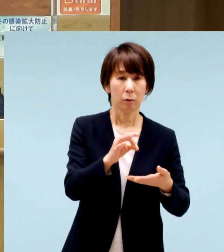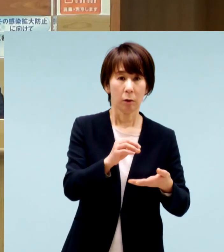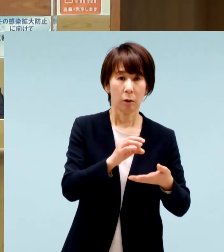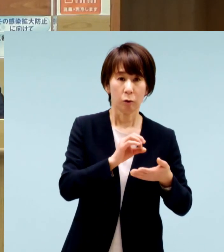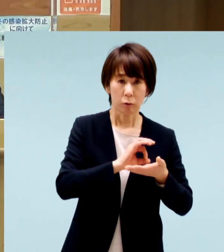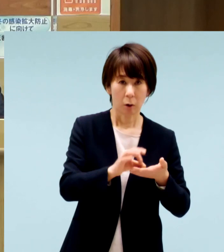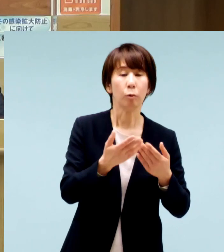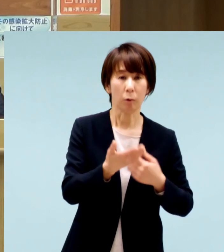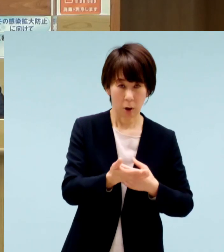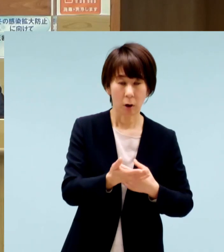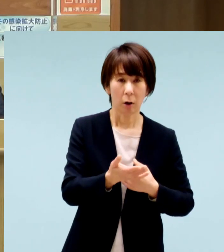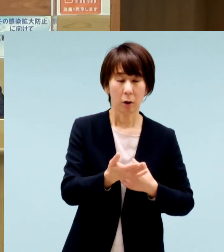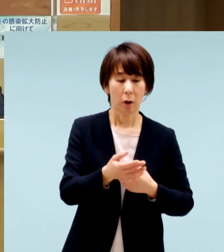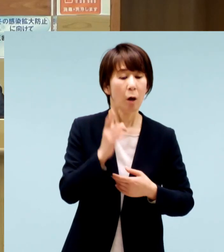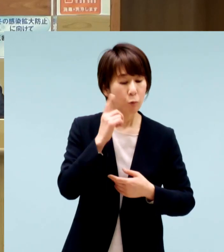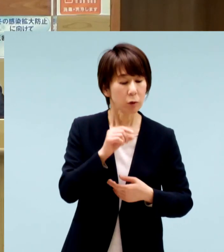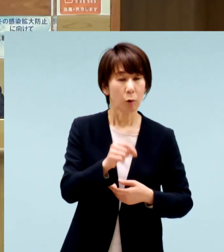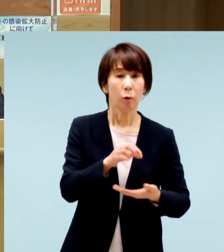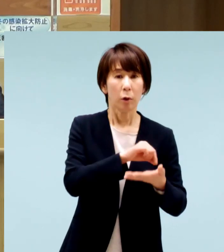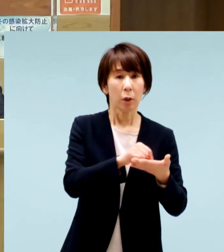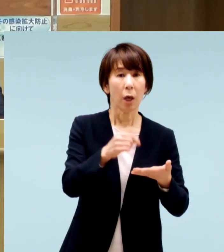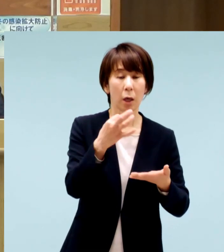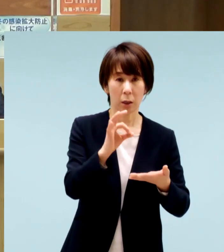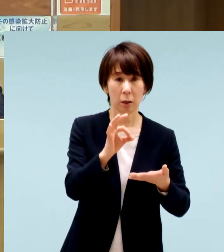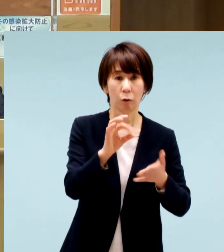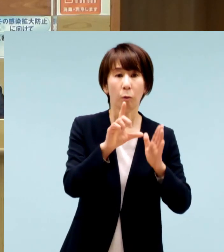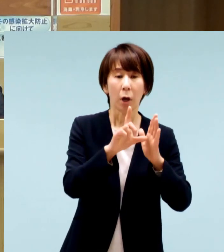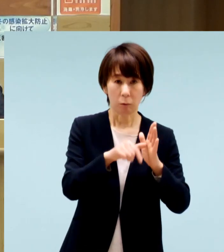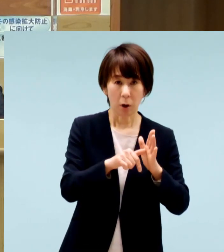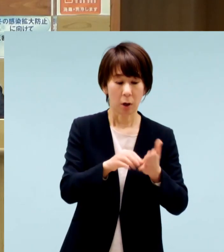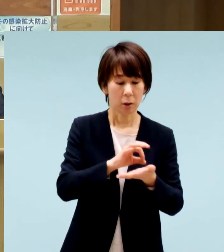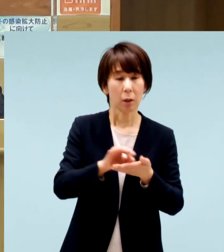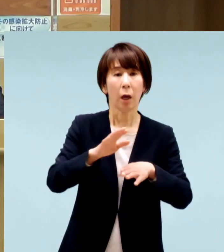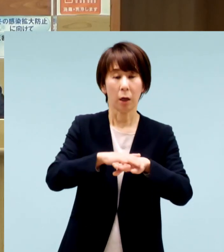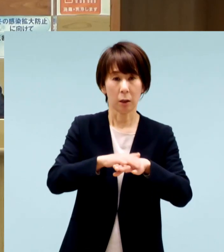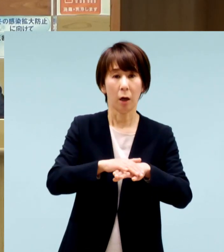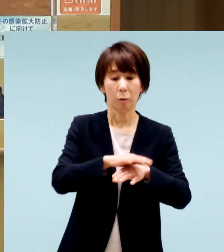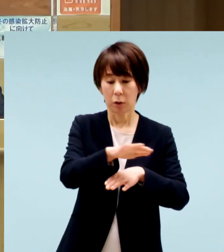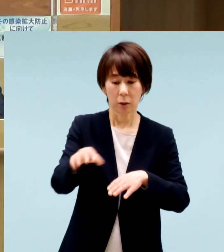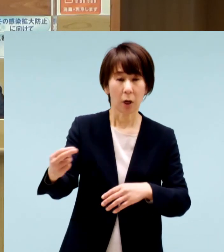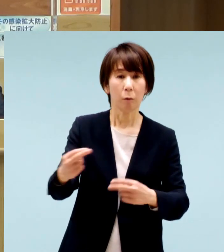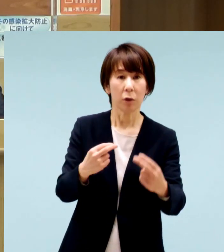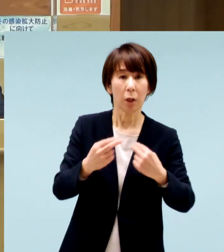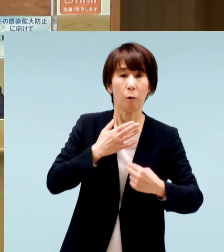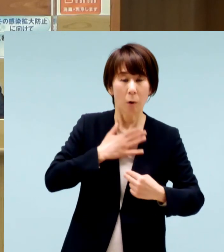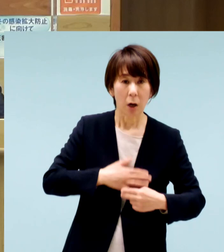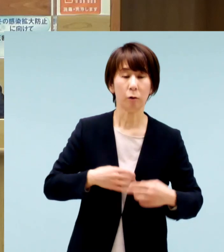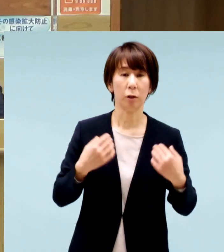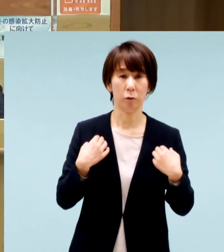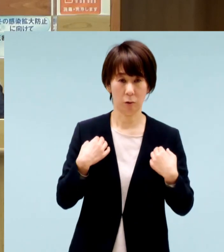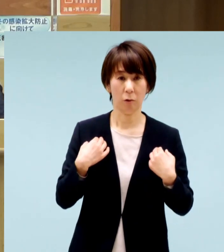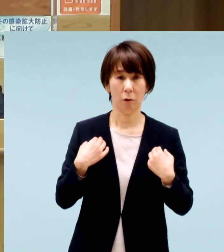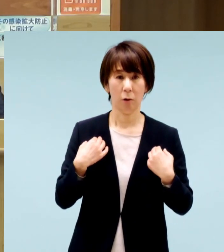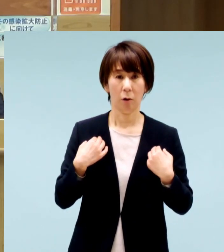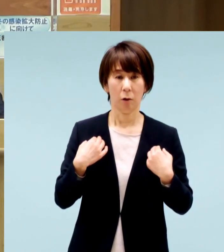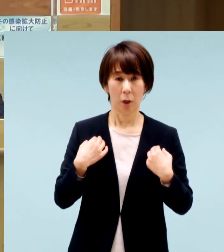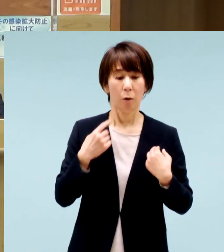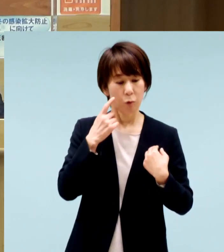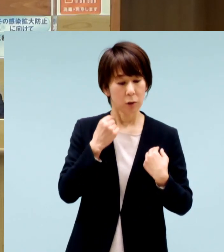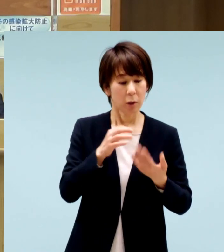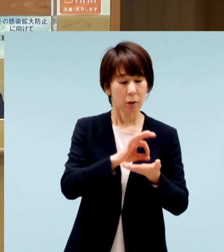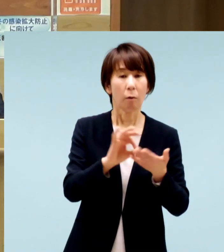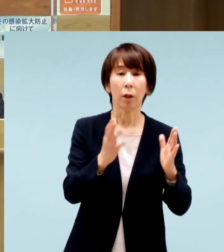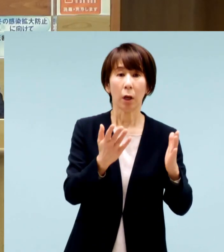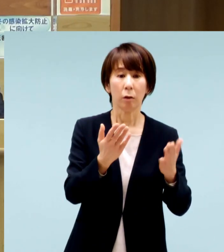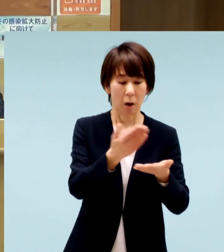のはみんなが見えるようにして、まあ、その使わなかったものは使いませんでしたってことでやるとすごく分かりや